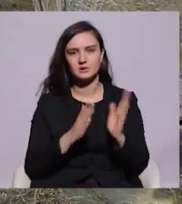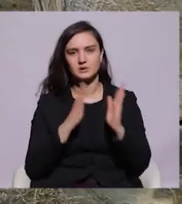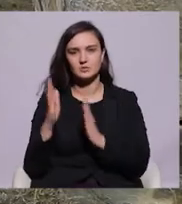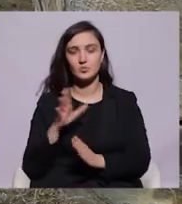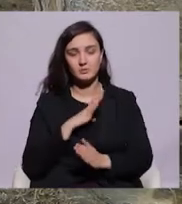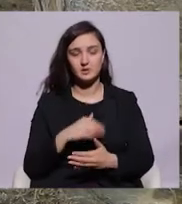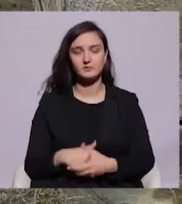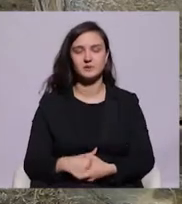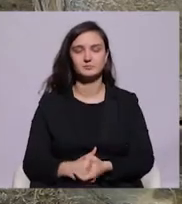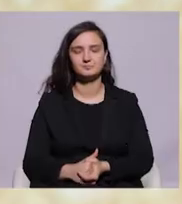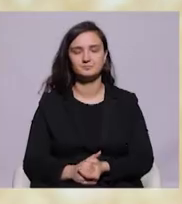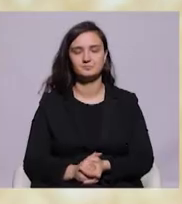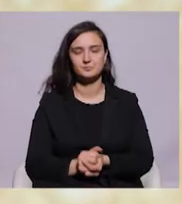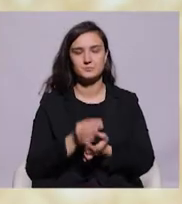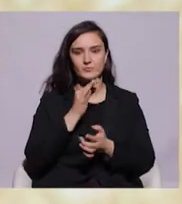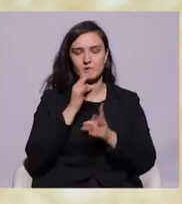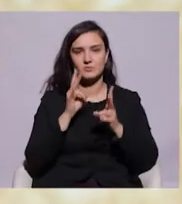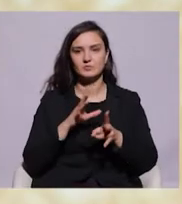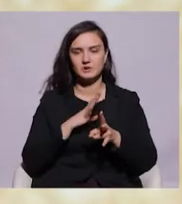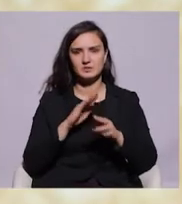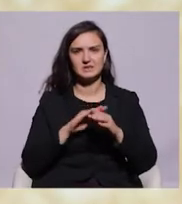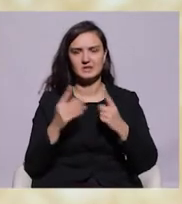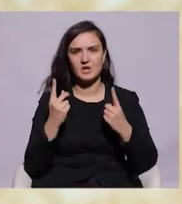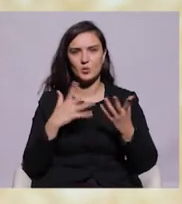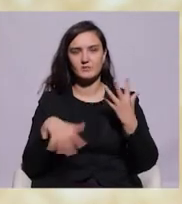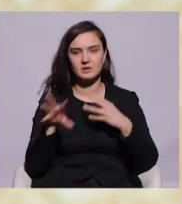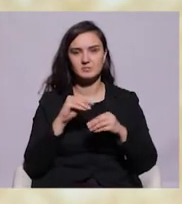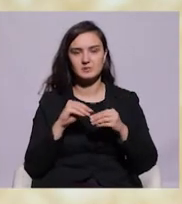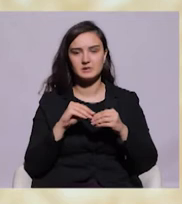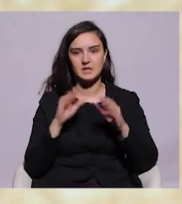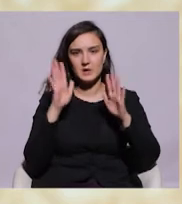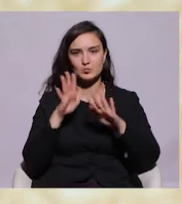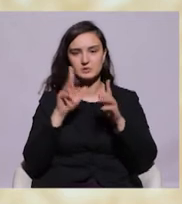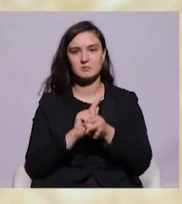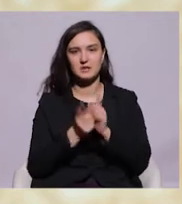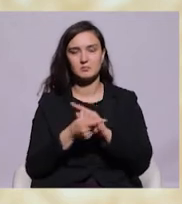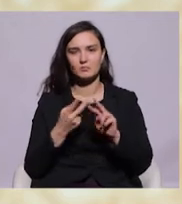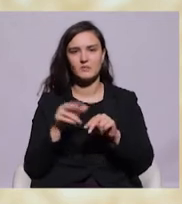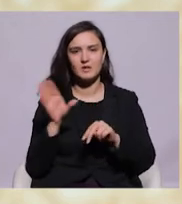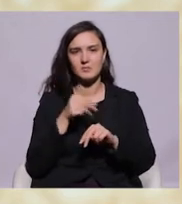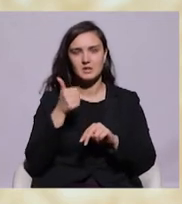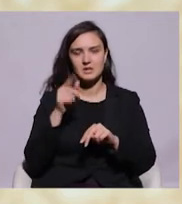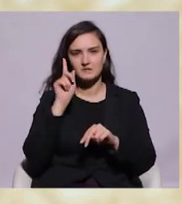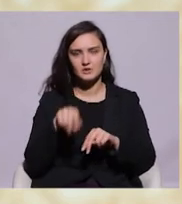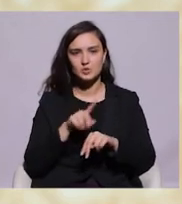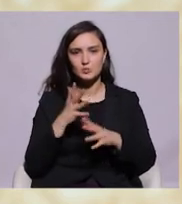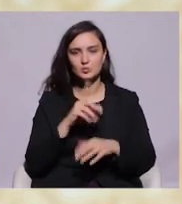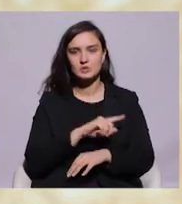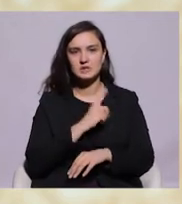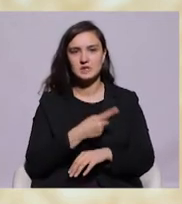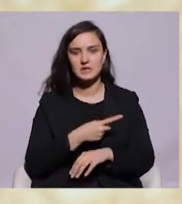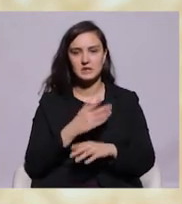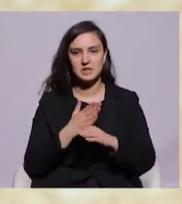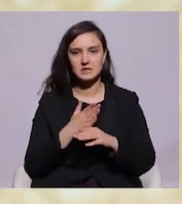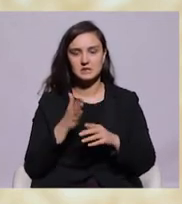წყობაზე გადასულიყვნენ. ჯერ მოხდა დიდგვაროვნების გამუსლიმანება, რადგან ყველამ ძალიან კარგად ვიცით, რომ თუ